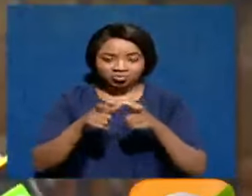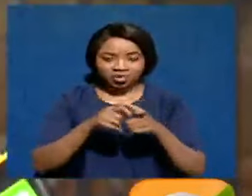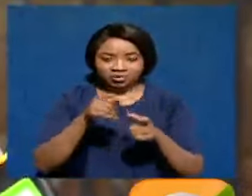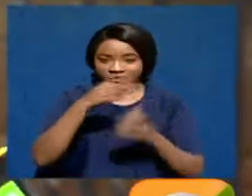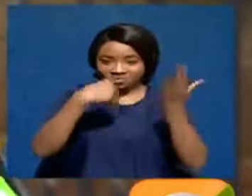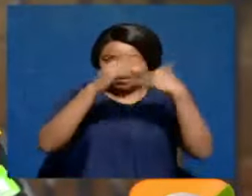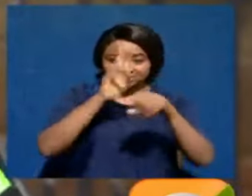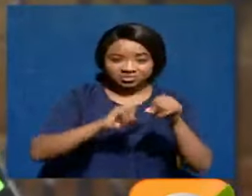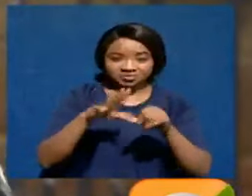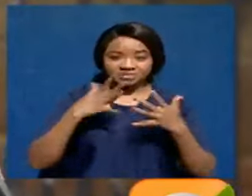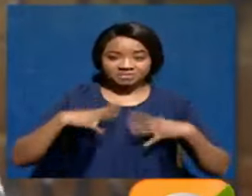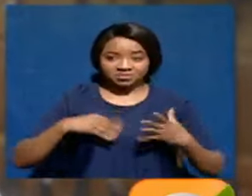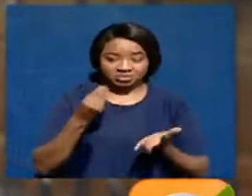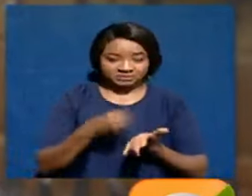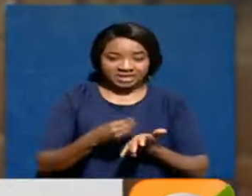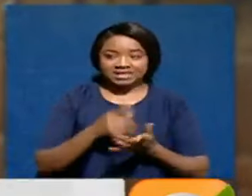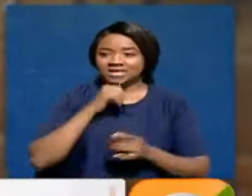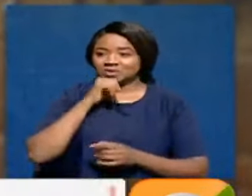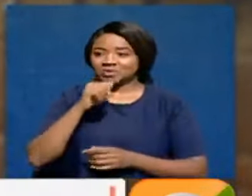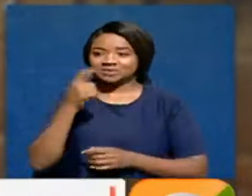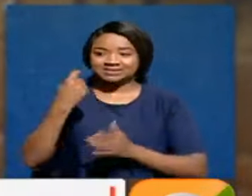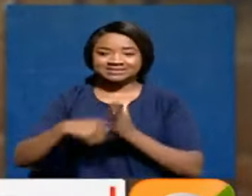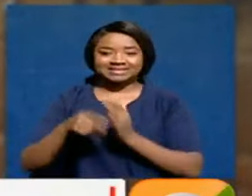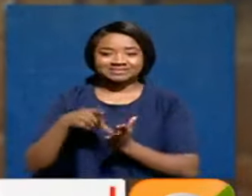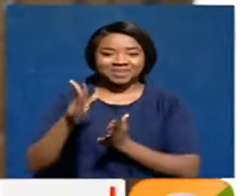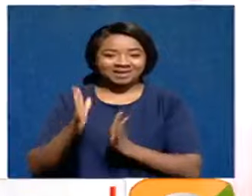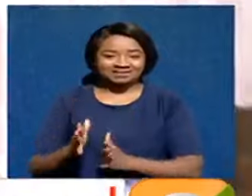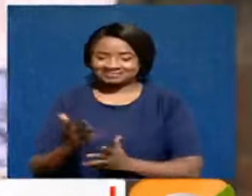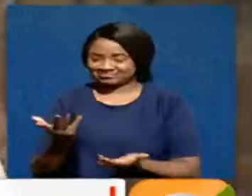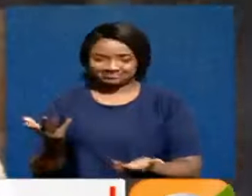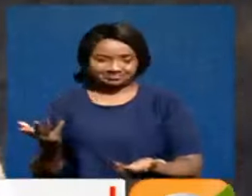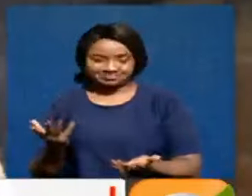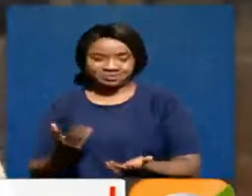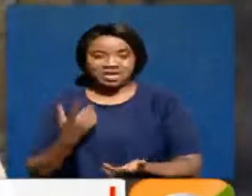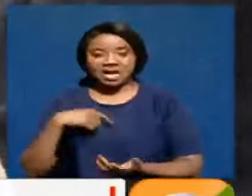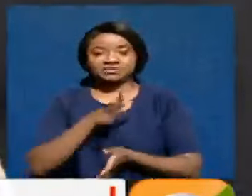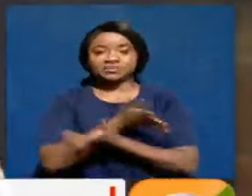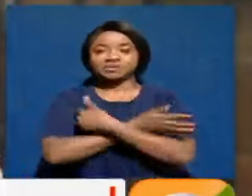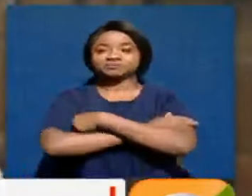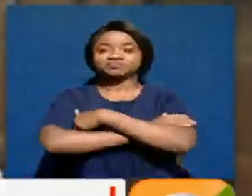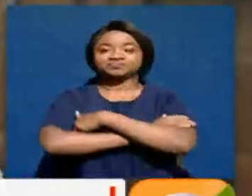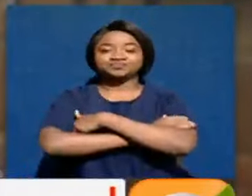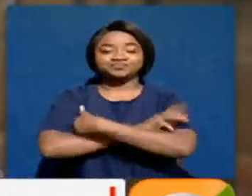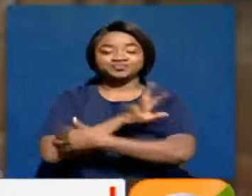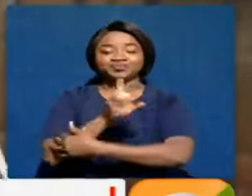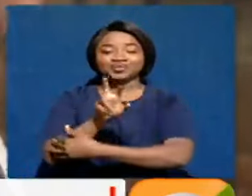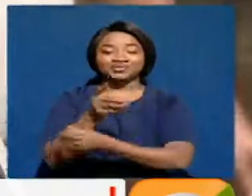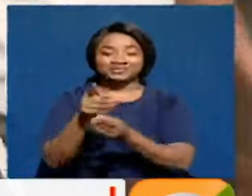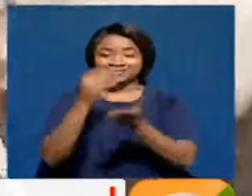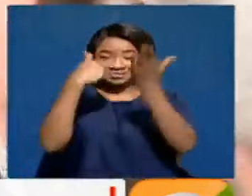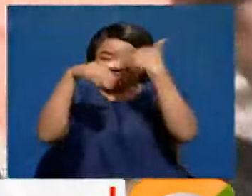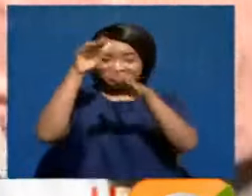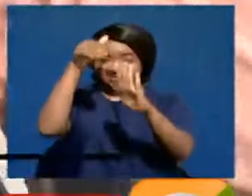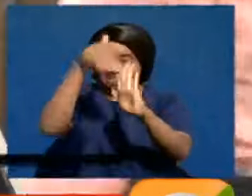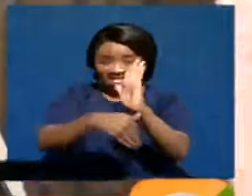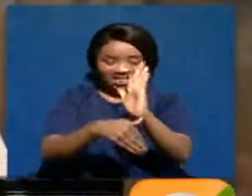money. We will not sit and watch Moi University go down the drain. So drastic actions have to take place.